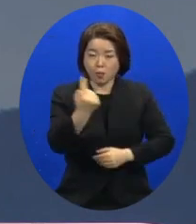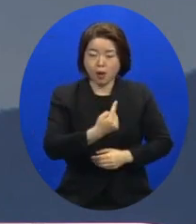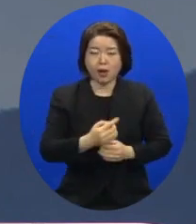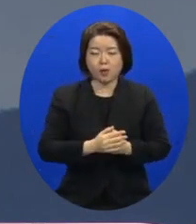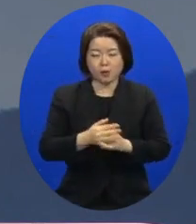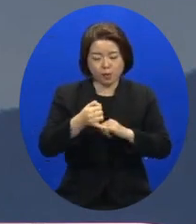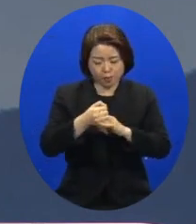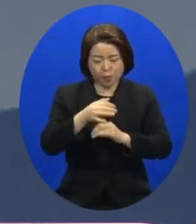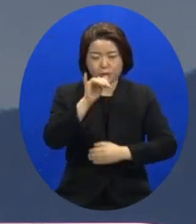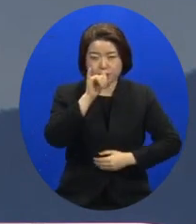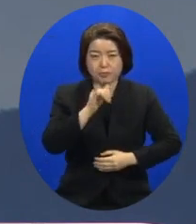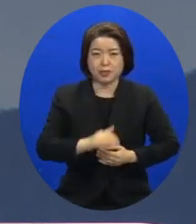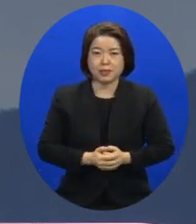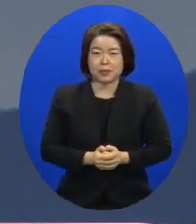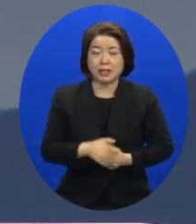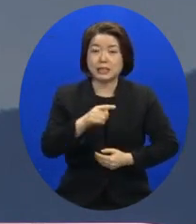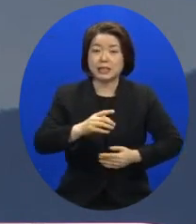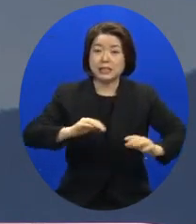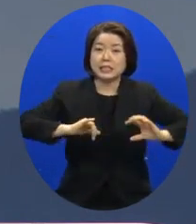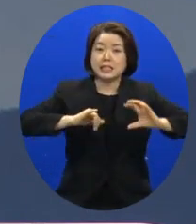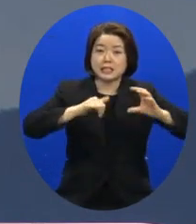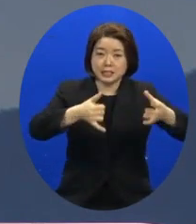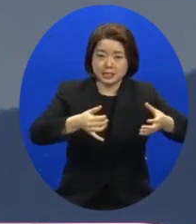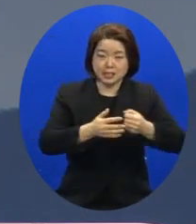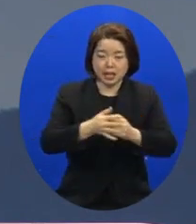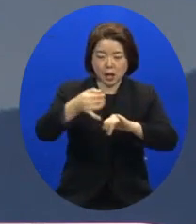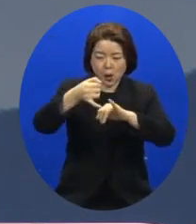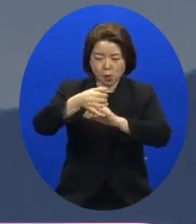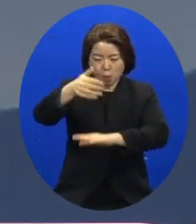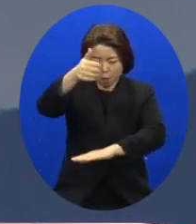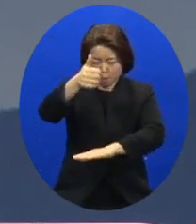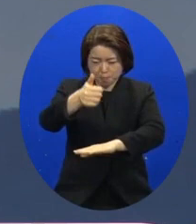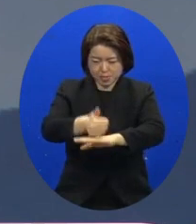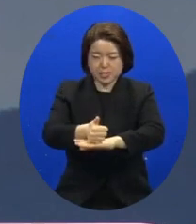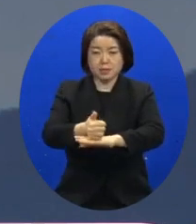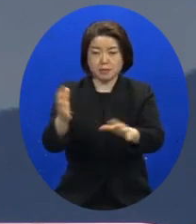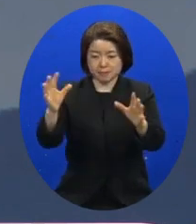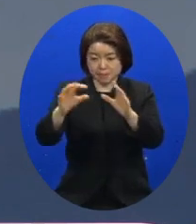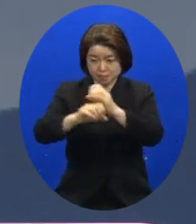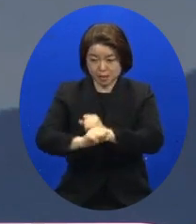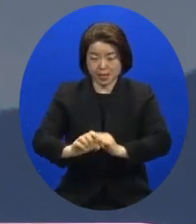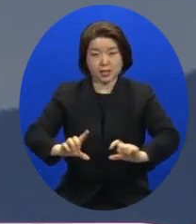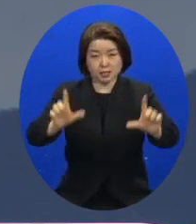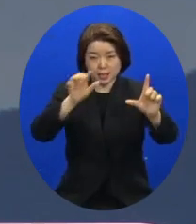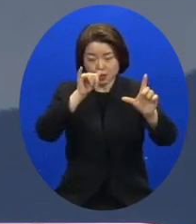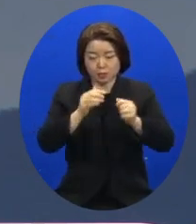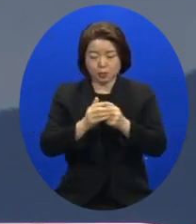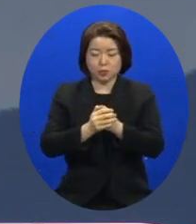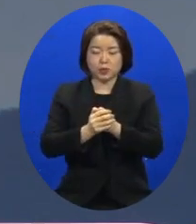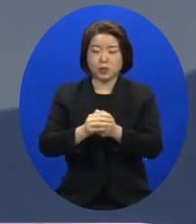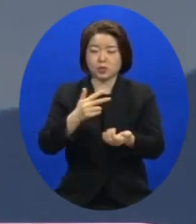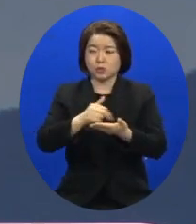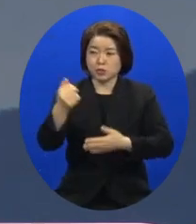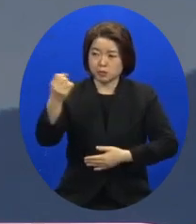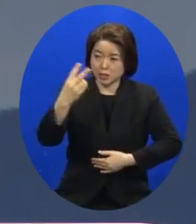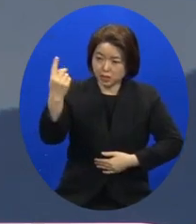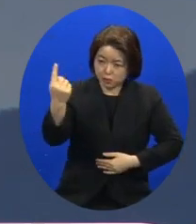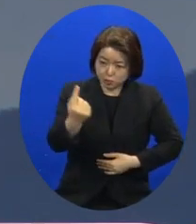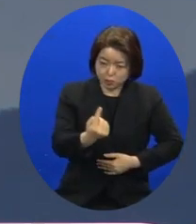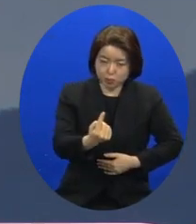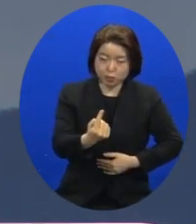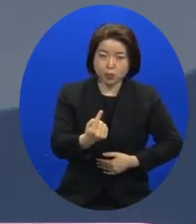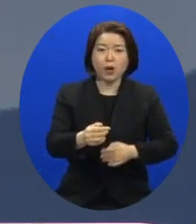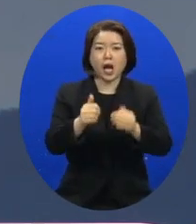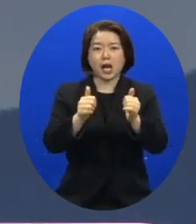날이 있습니다. 이 세상은 반드시 종말이 있고 주님이 재림에 오시면서 심판이